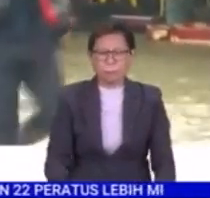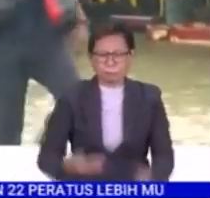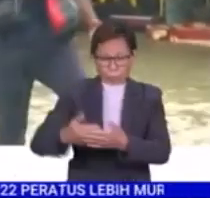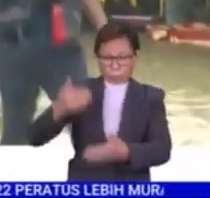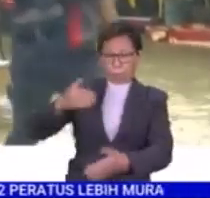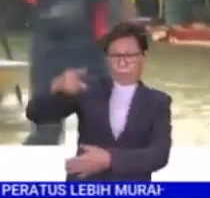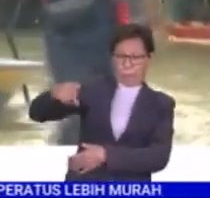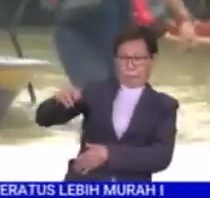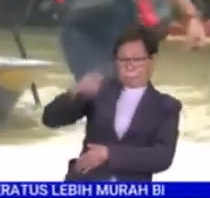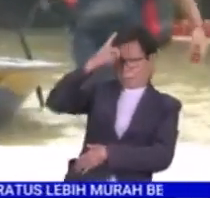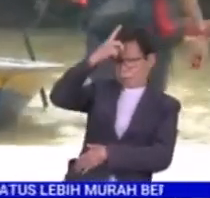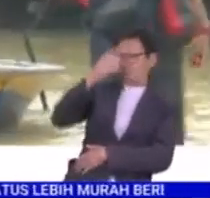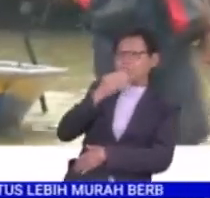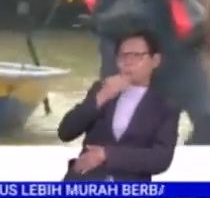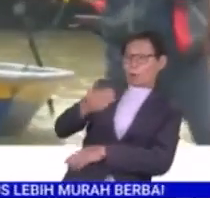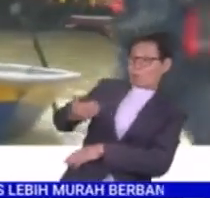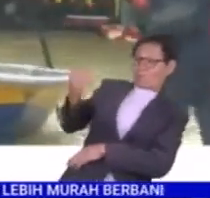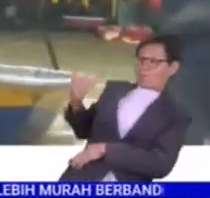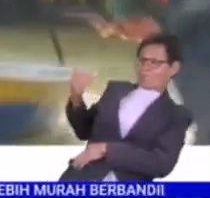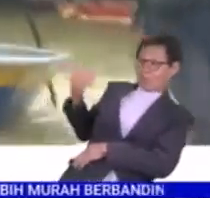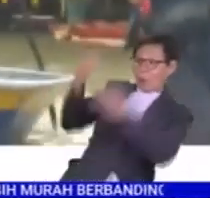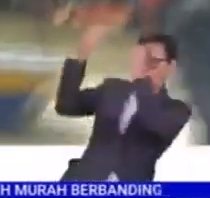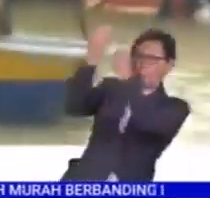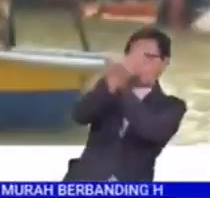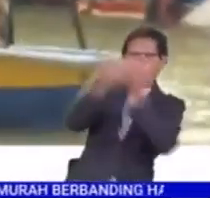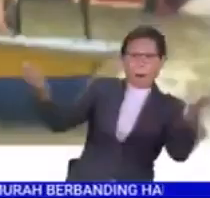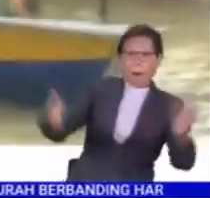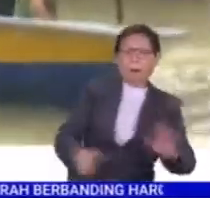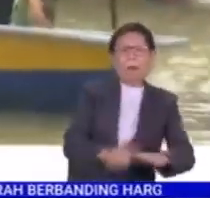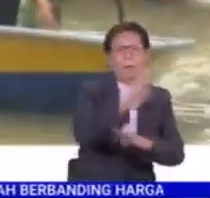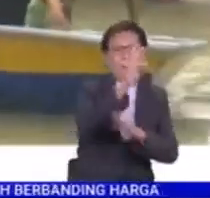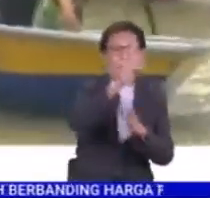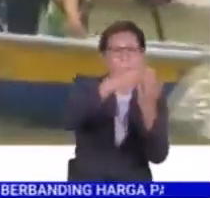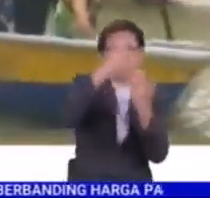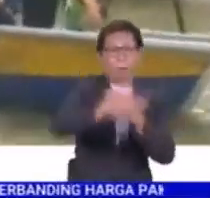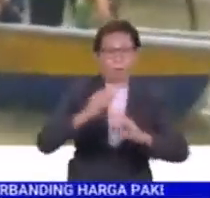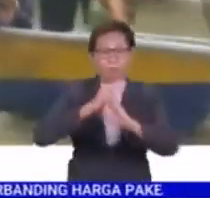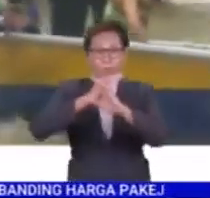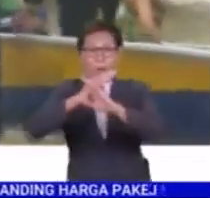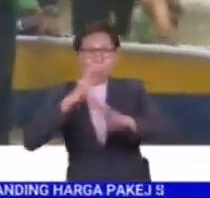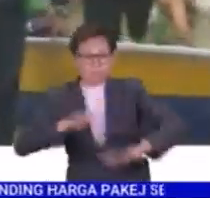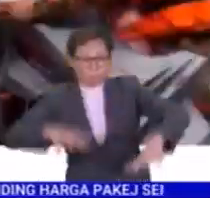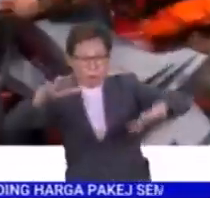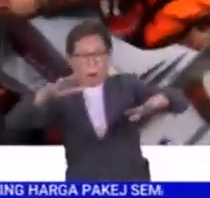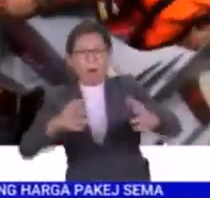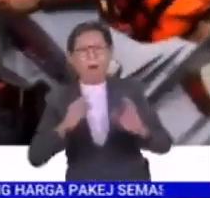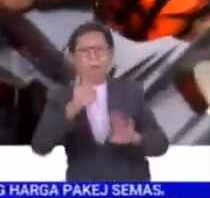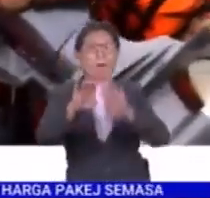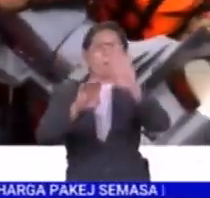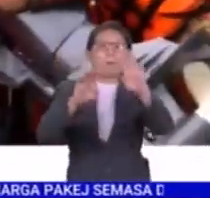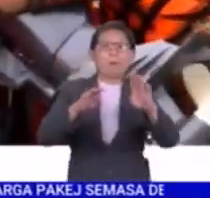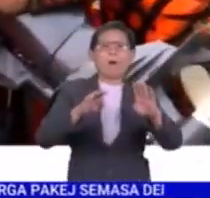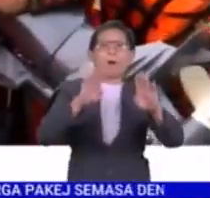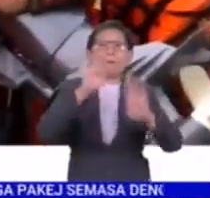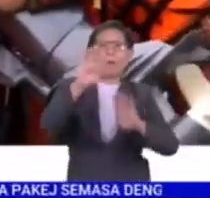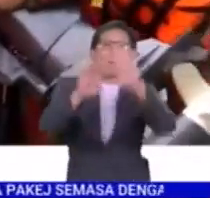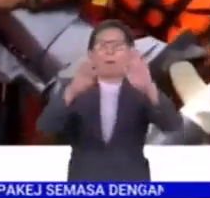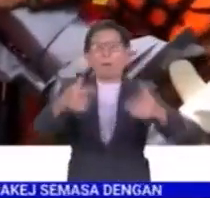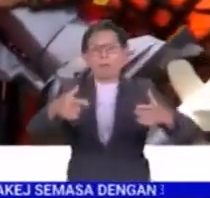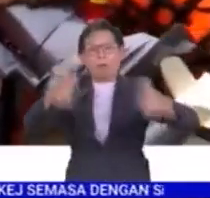Sebelum ini, Perdana Menteri Datuk Seri Anwar Ibrahim mengumumkan 6 projek tebatan banjir akan ditender semula dengan